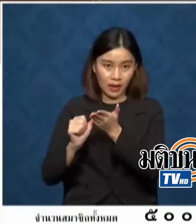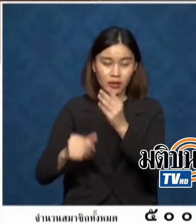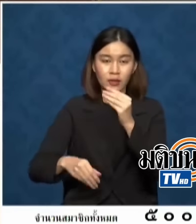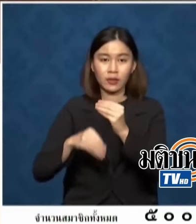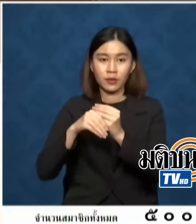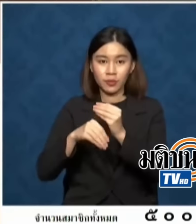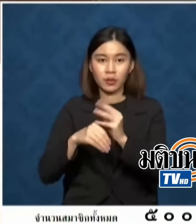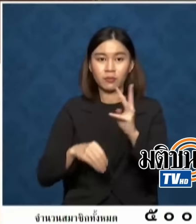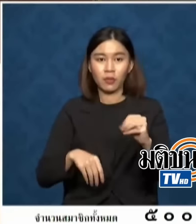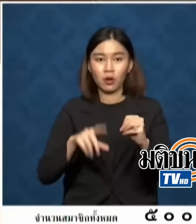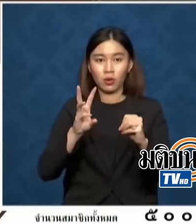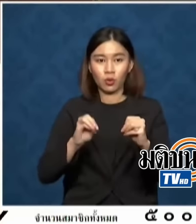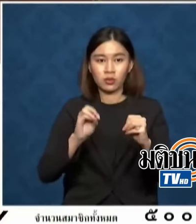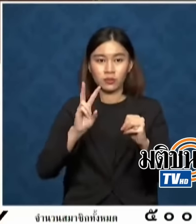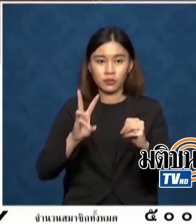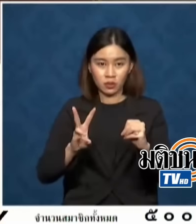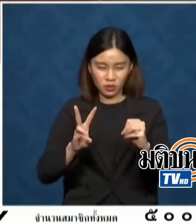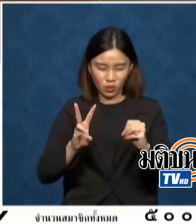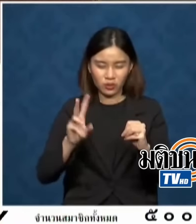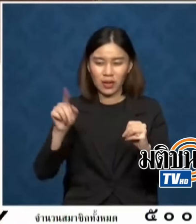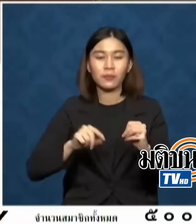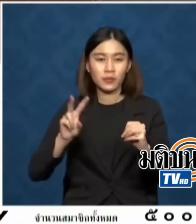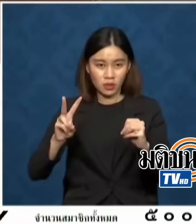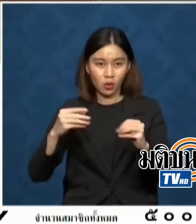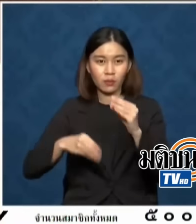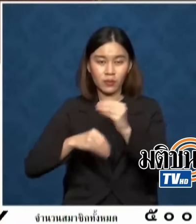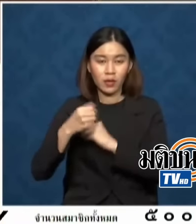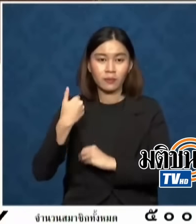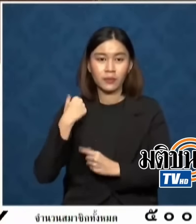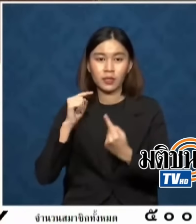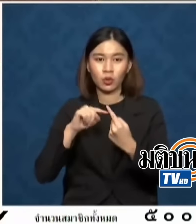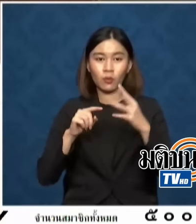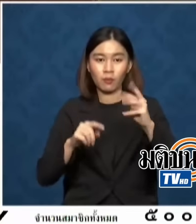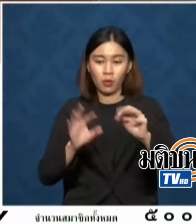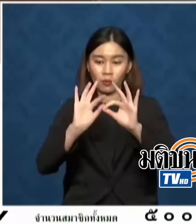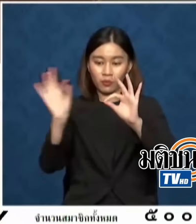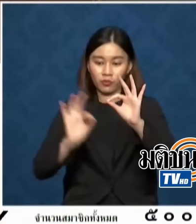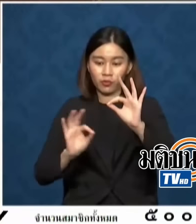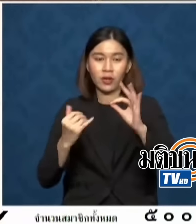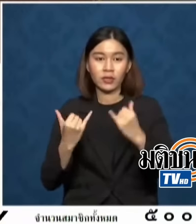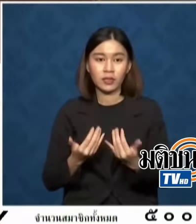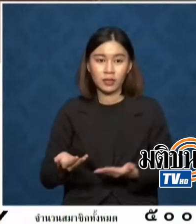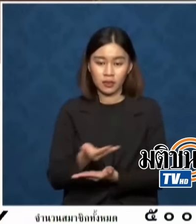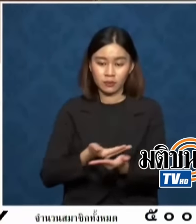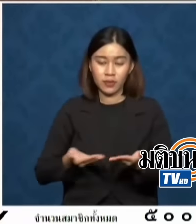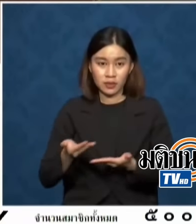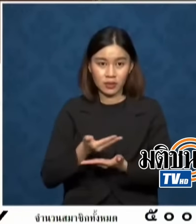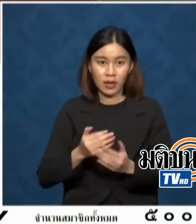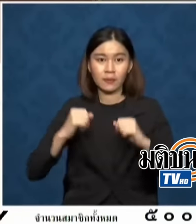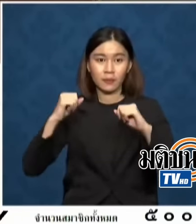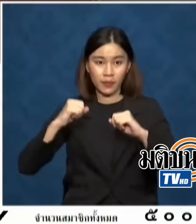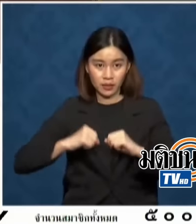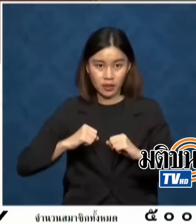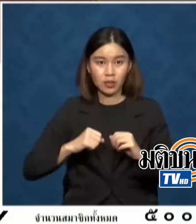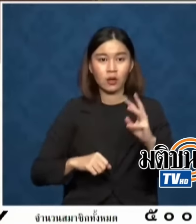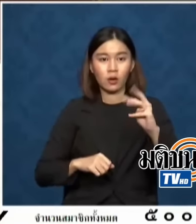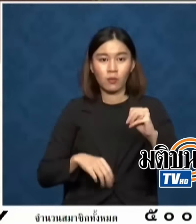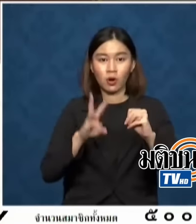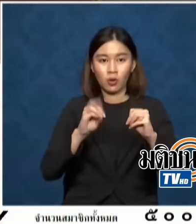ตรา66ทับ2ด้วยนะครับดังนั้นในมาตรานี้จะเป็นการพิจารณาและลงมติมาตร